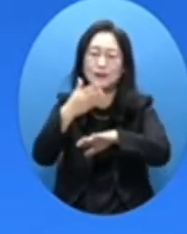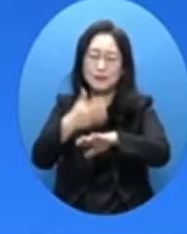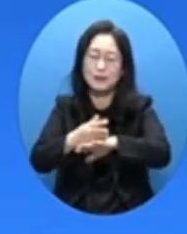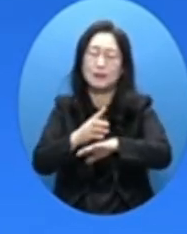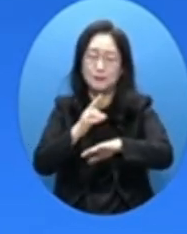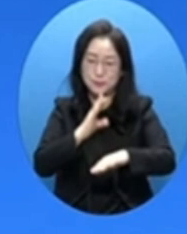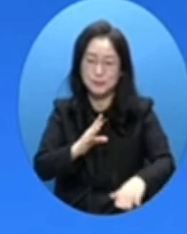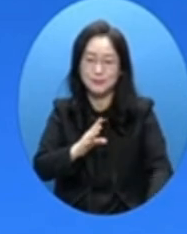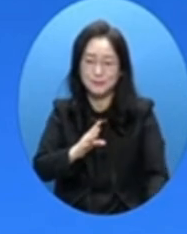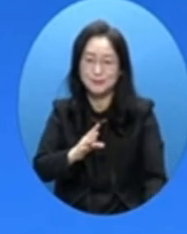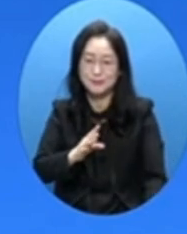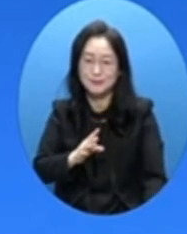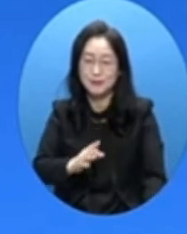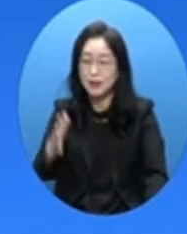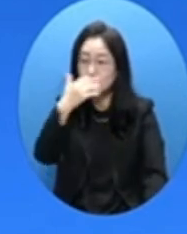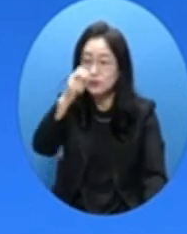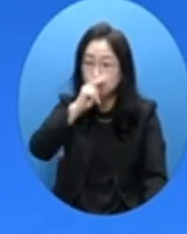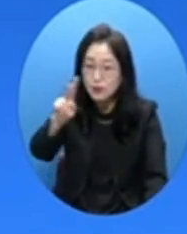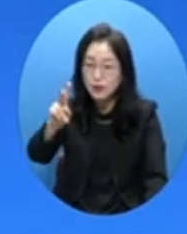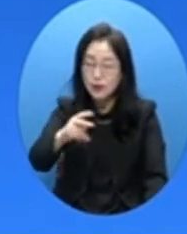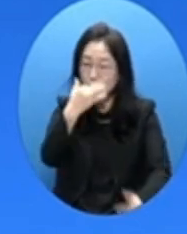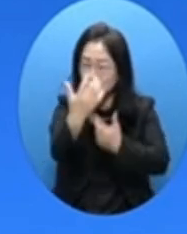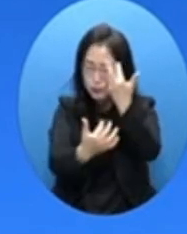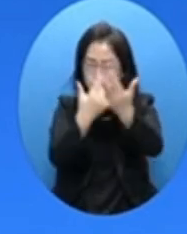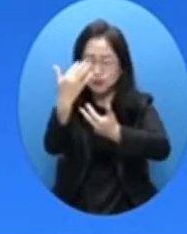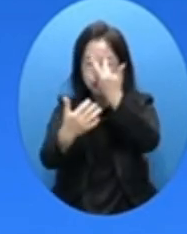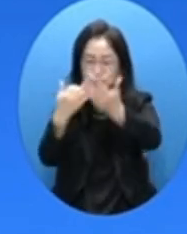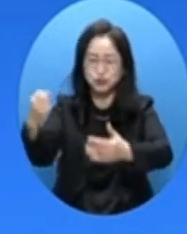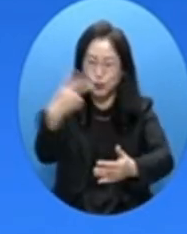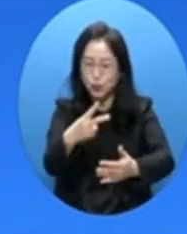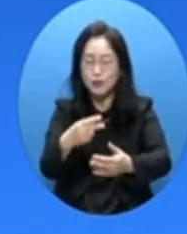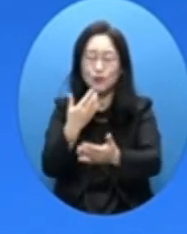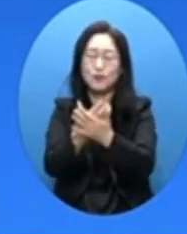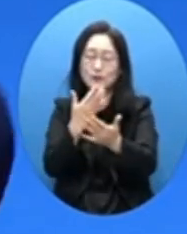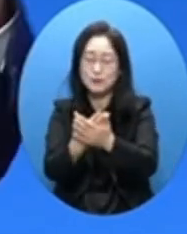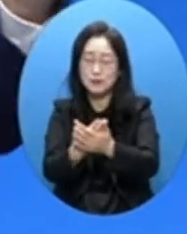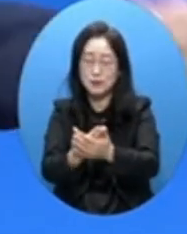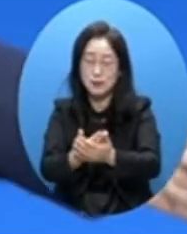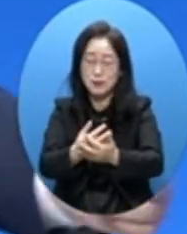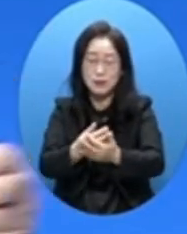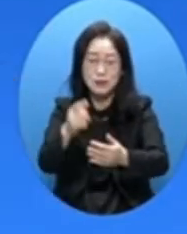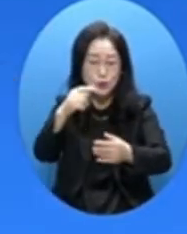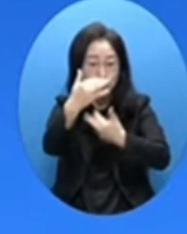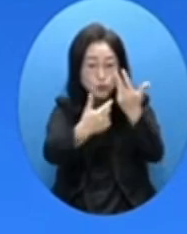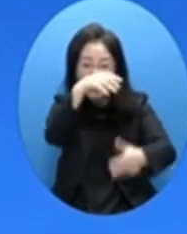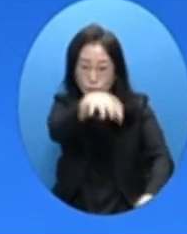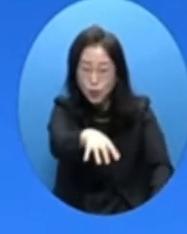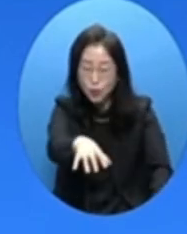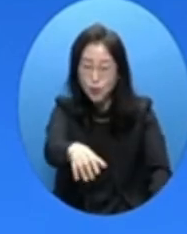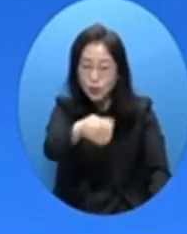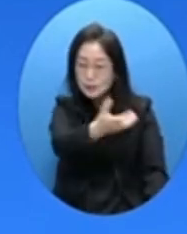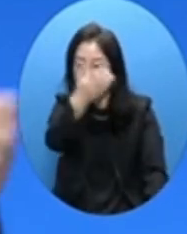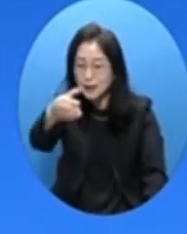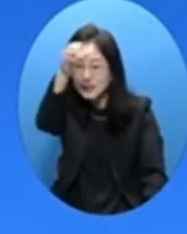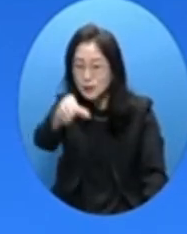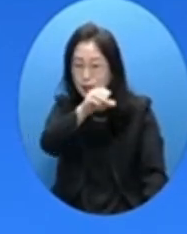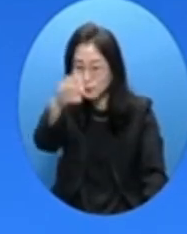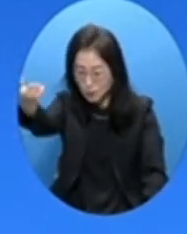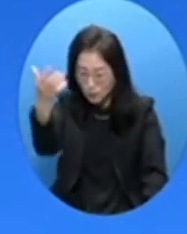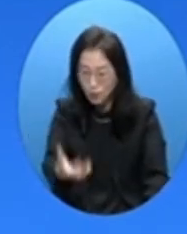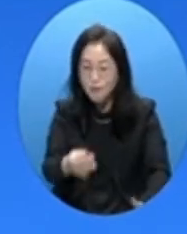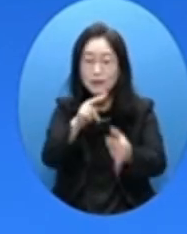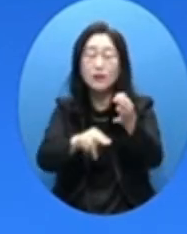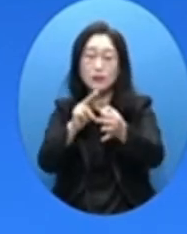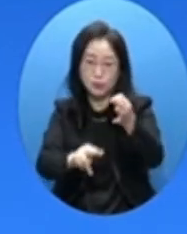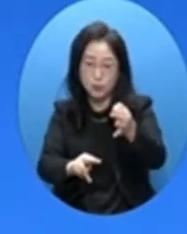감사만 넘쳐나게 되는 것입니다 주여 이불이 우리가 다시 타오르게 하여 주옵소서 저 불광동 시절에 저 서대문 시절에 저 여의도